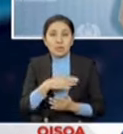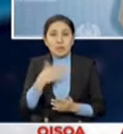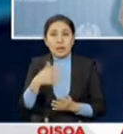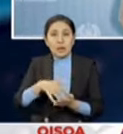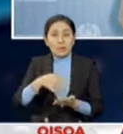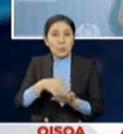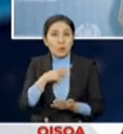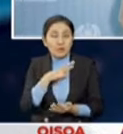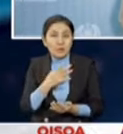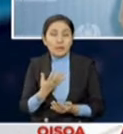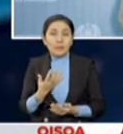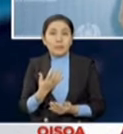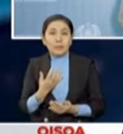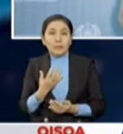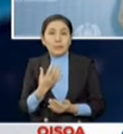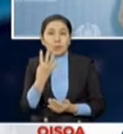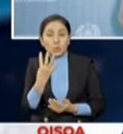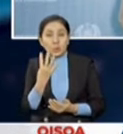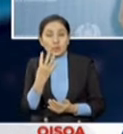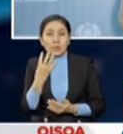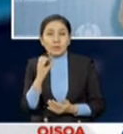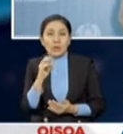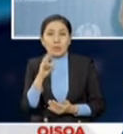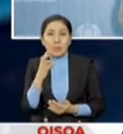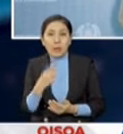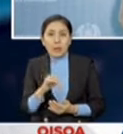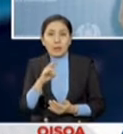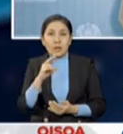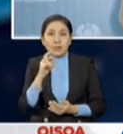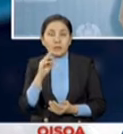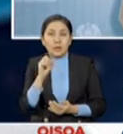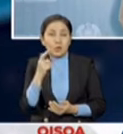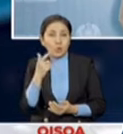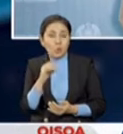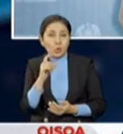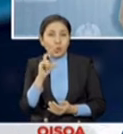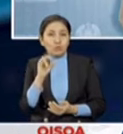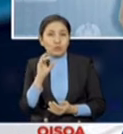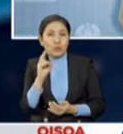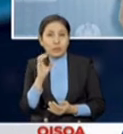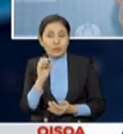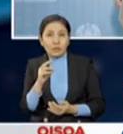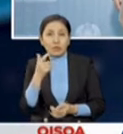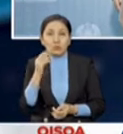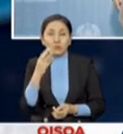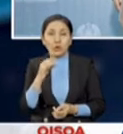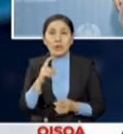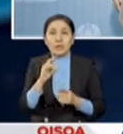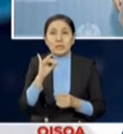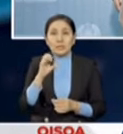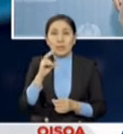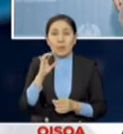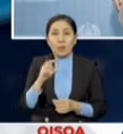qazib olingan. Qolgan 4 ta South Bay, Yaxtakon, Xo'jakin, Gusoy istiqbolda